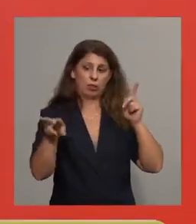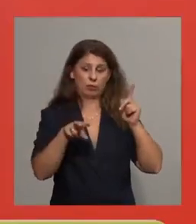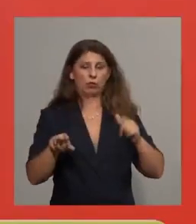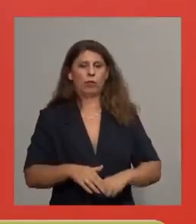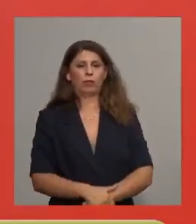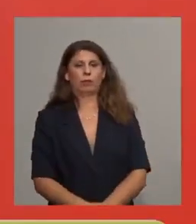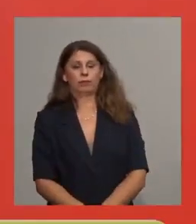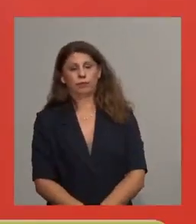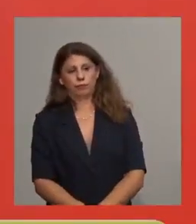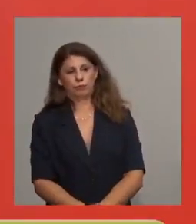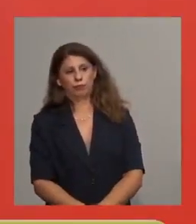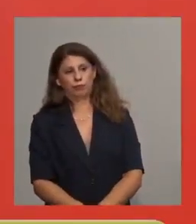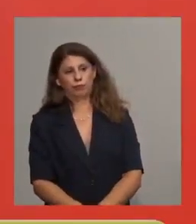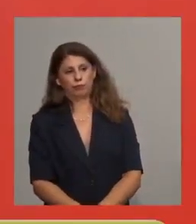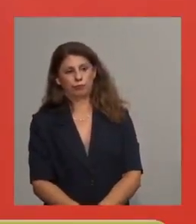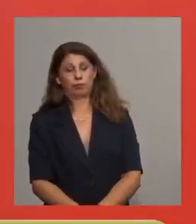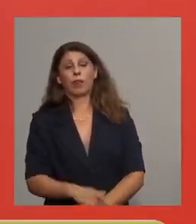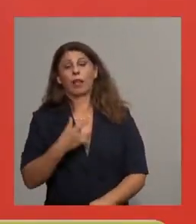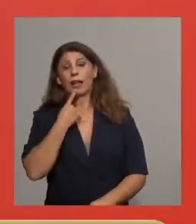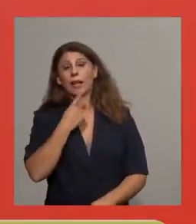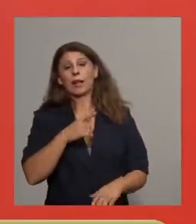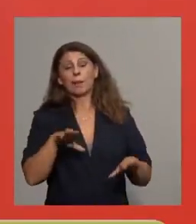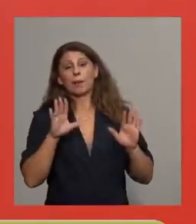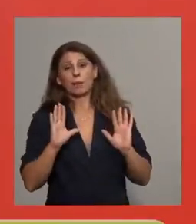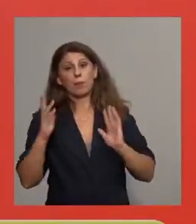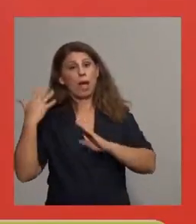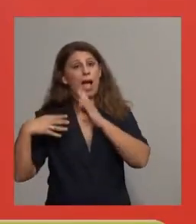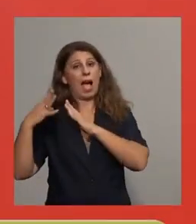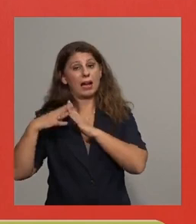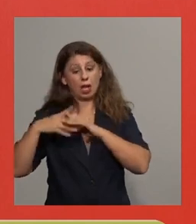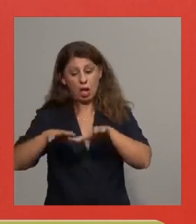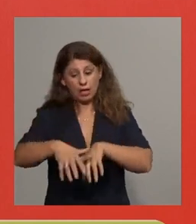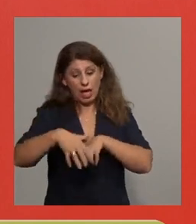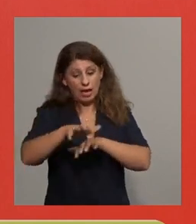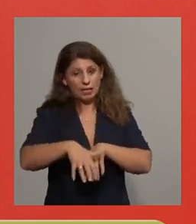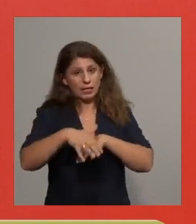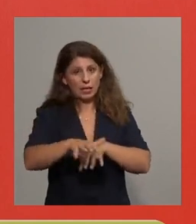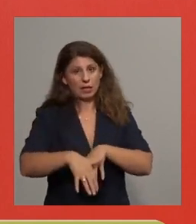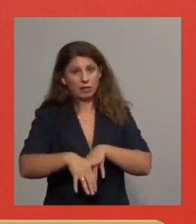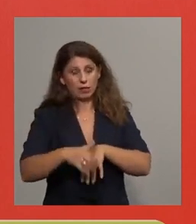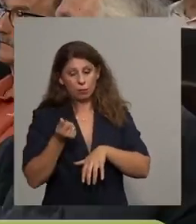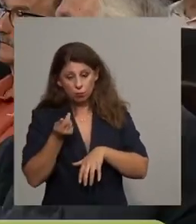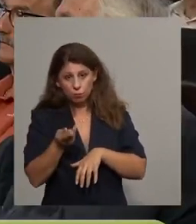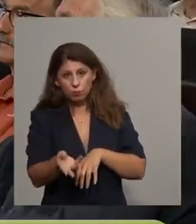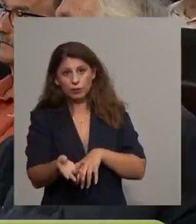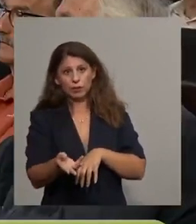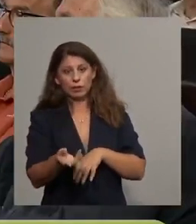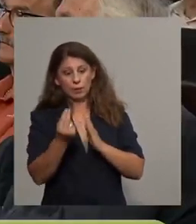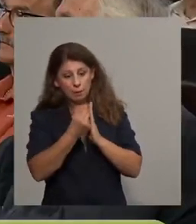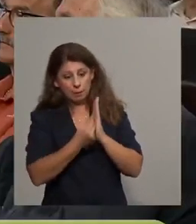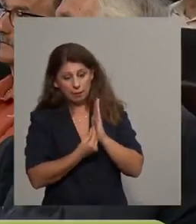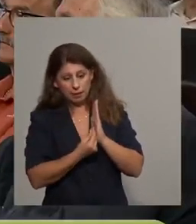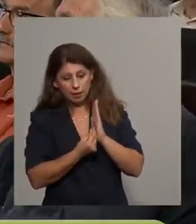Δημοκρατίας. Για να μην πούμε για την αρχαιολογική ανασκαφή που μετριέται με κριτήριο